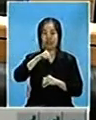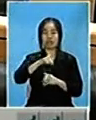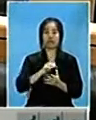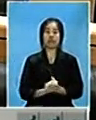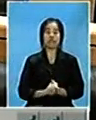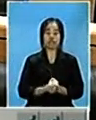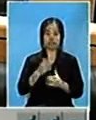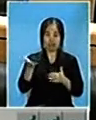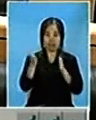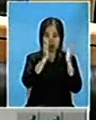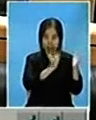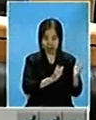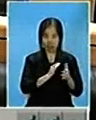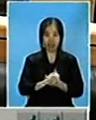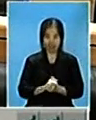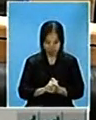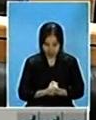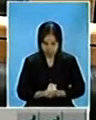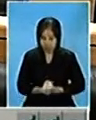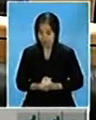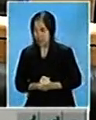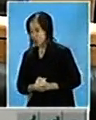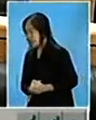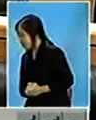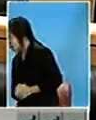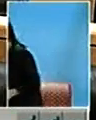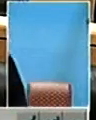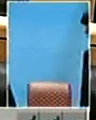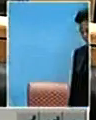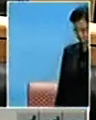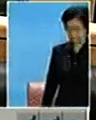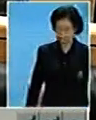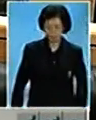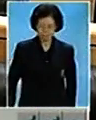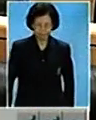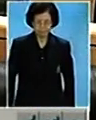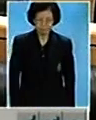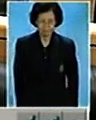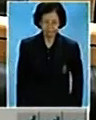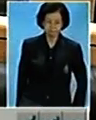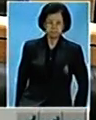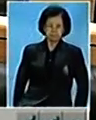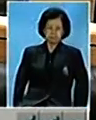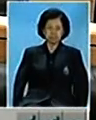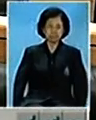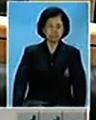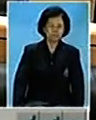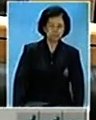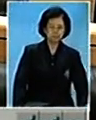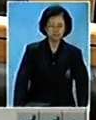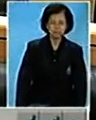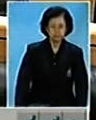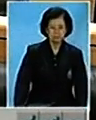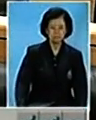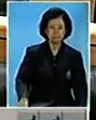อีกเรื่องหนึ่งครับที่เราเข้าใจผิดกันเยอะจริงผมก็พูดในสภานี้มาหลายครั้งแล้วก็คือการวิพากษ์วิ